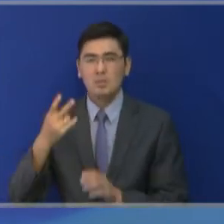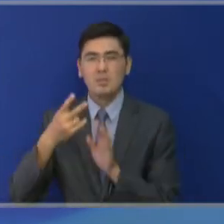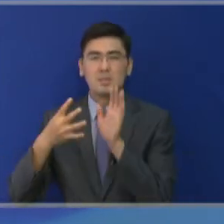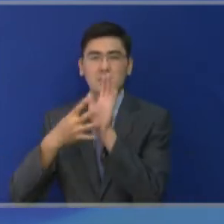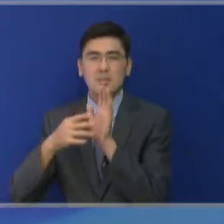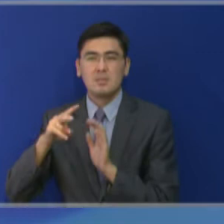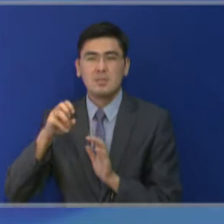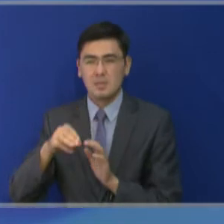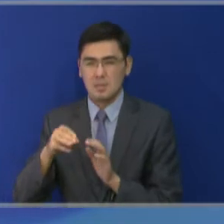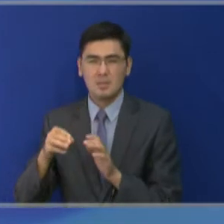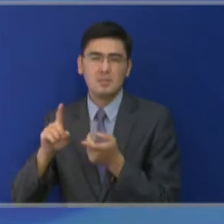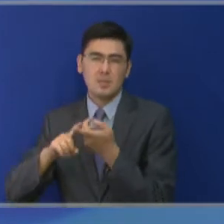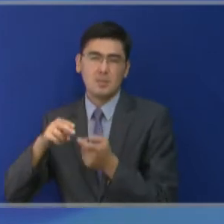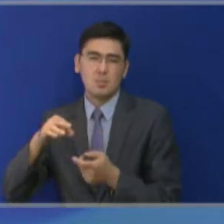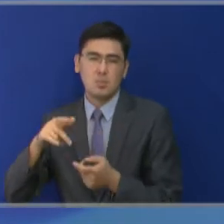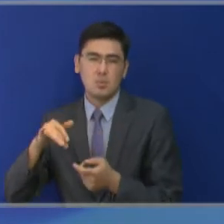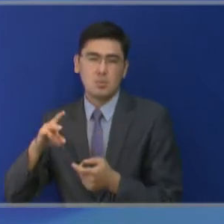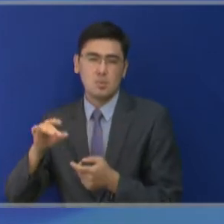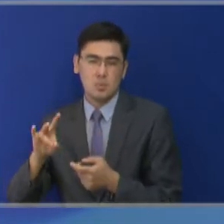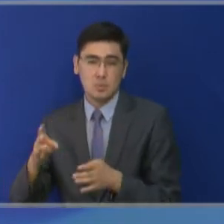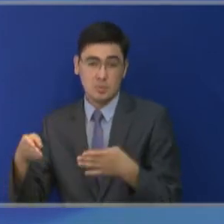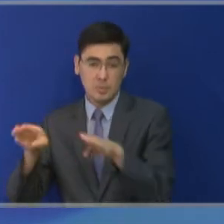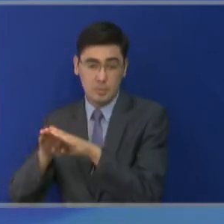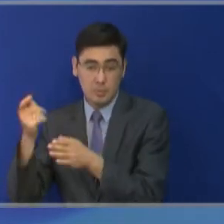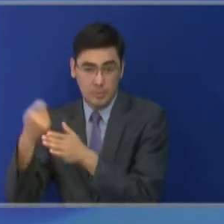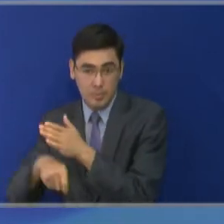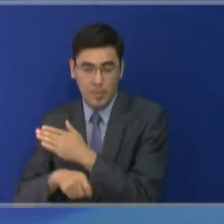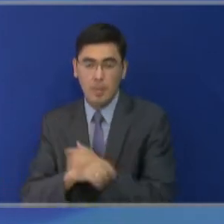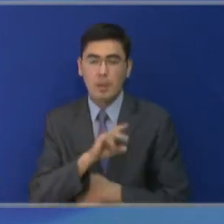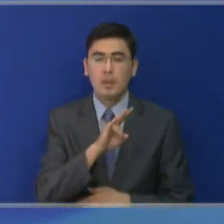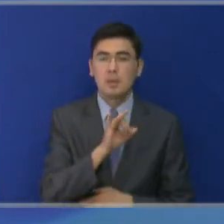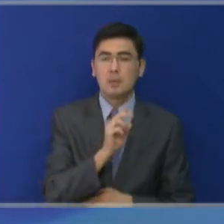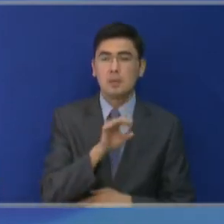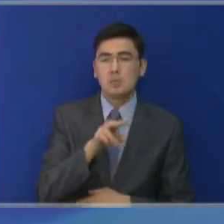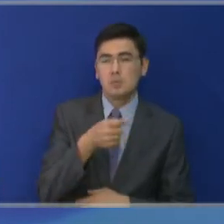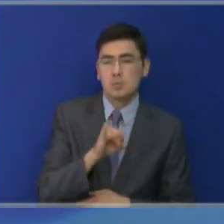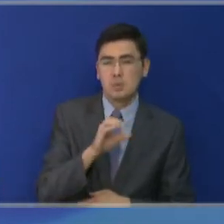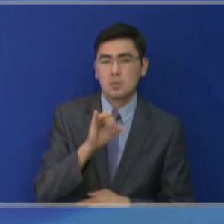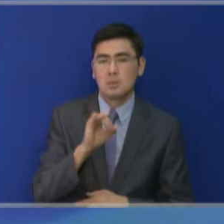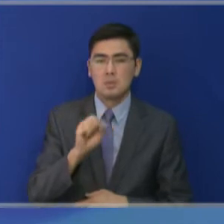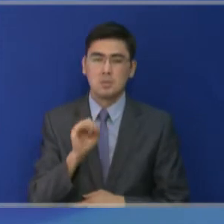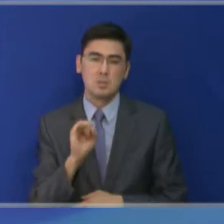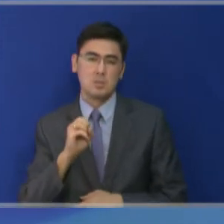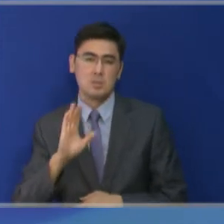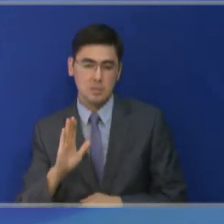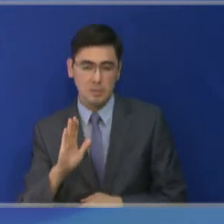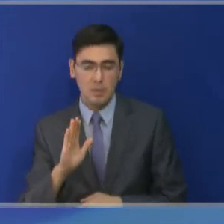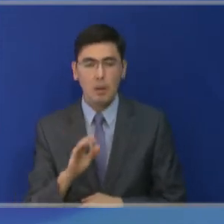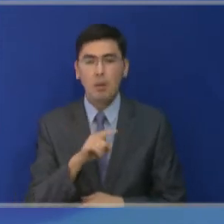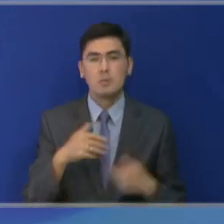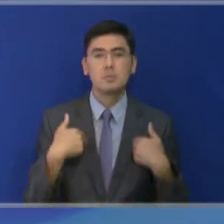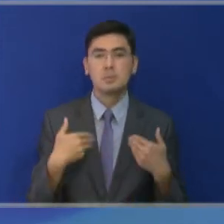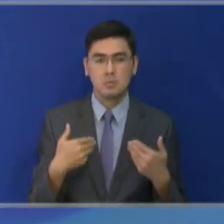қарсаңында қоғамдық кеңестің отырысында қоғам белсендісі Николай Исаев осындай ұсыныс жасады. Атап айтқанда, өзін-өзі қаржыландырумен